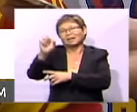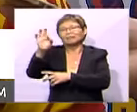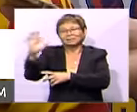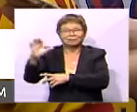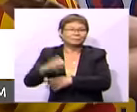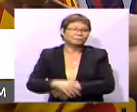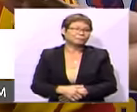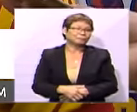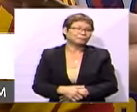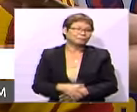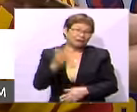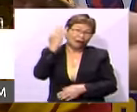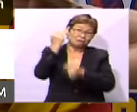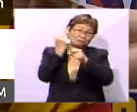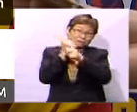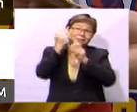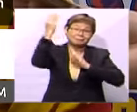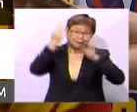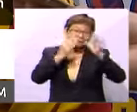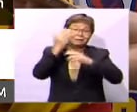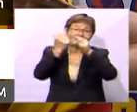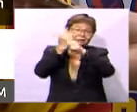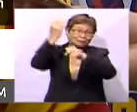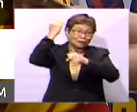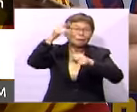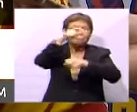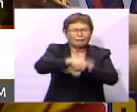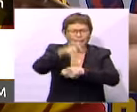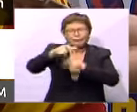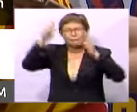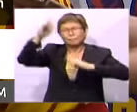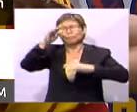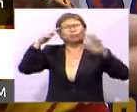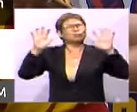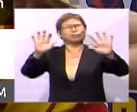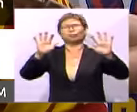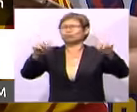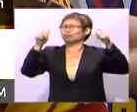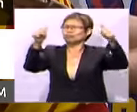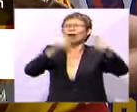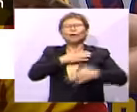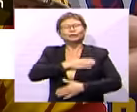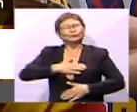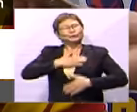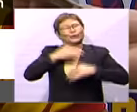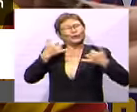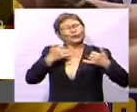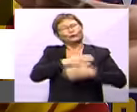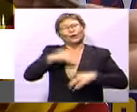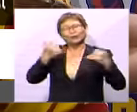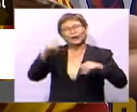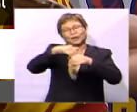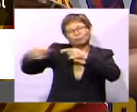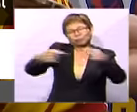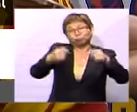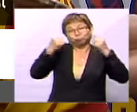I had a fantastic year last year in Malaysia. The Malaysian people were fantastic. I really enjoyed playing in the competition. It's a very